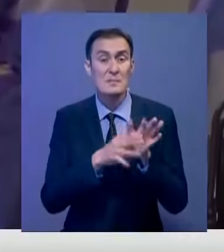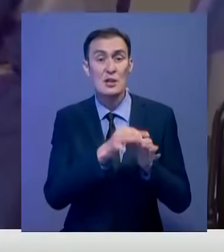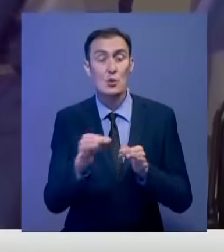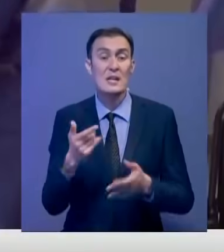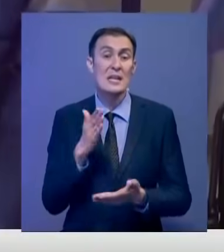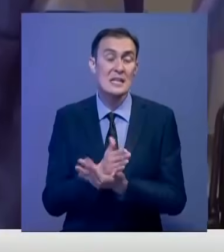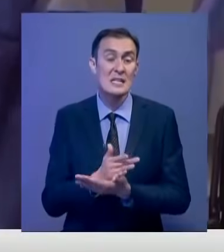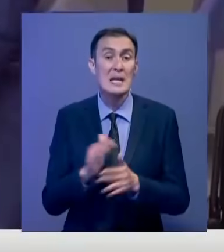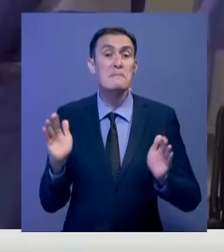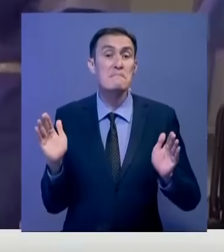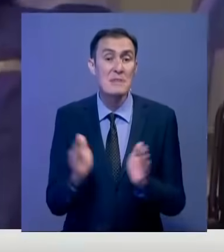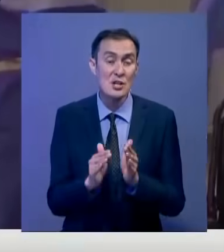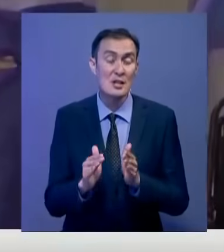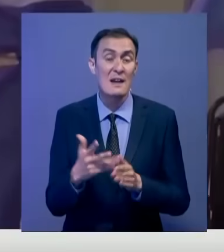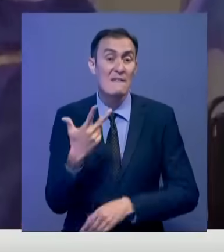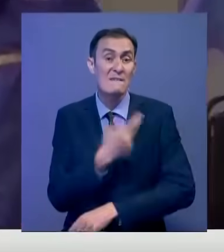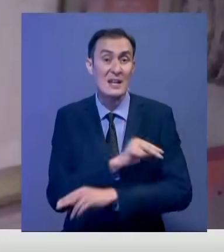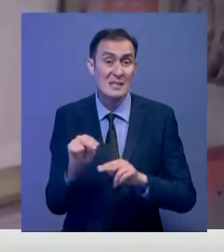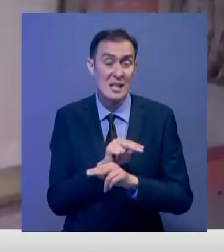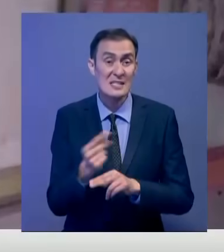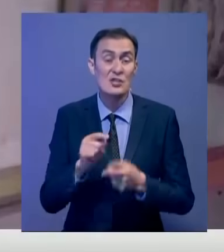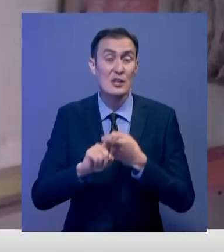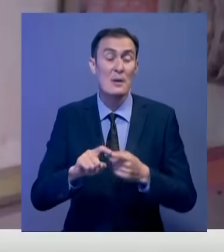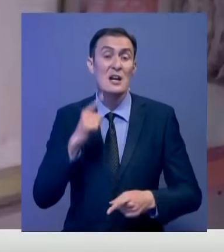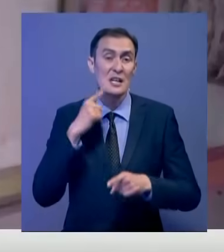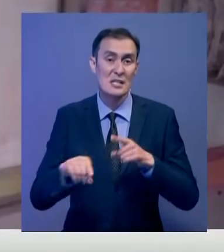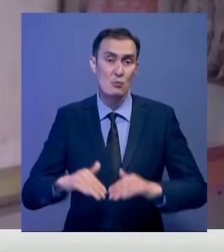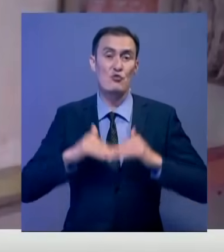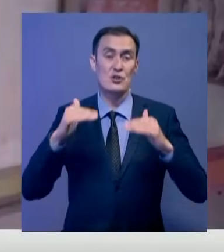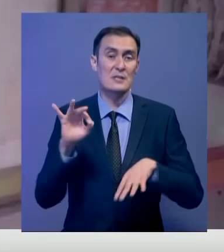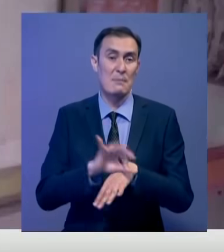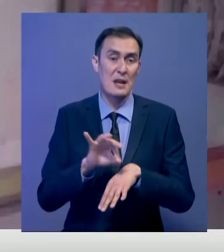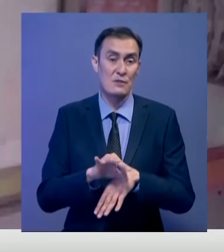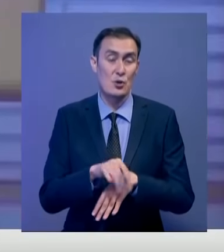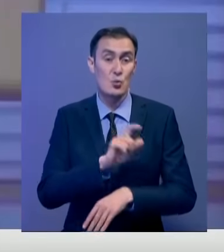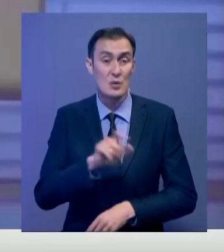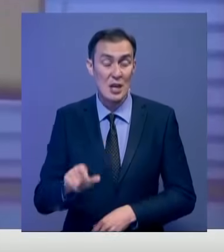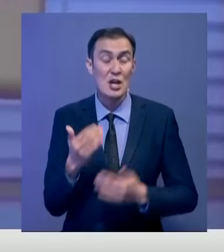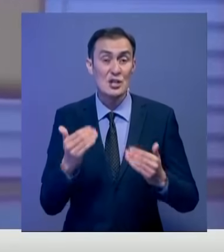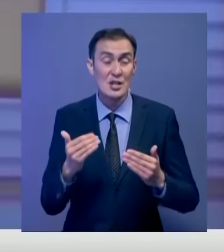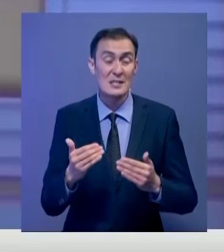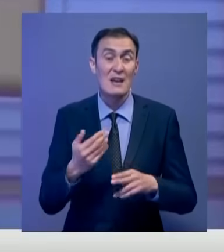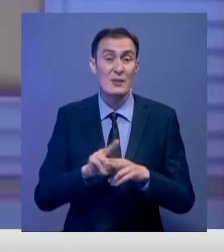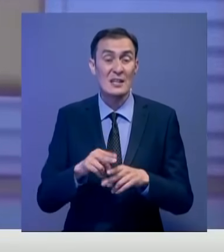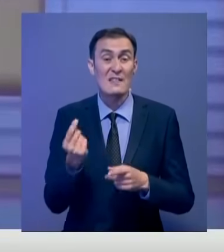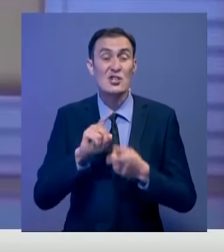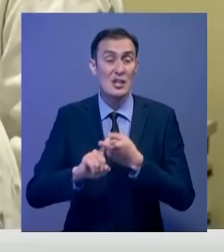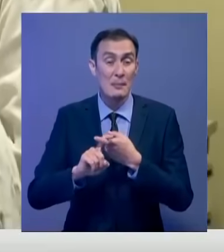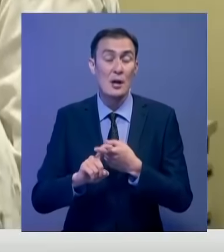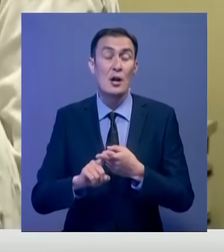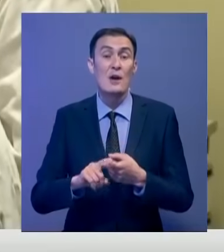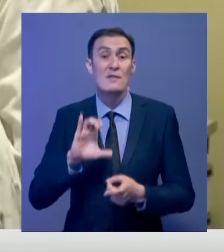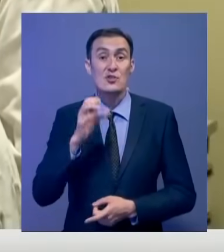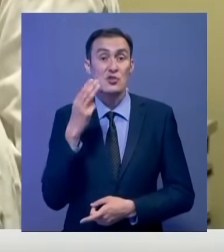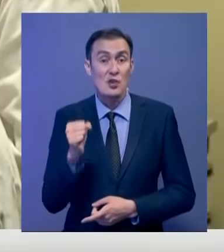где наблюдается наименьшие уровни вакцинации, штамм привел к резкому росту числа заболевших. Сейчас «Дельта» почти вытеснил в